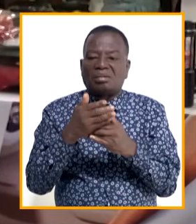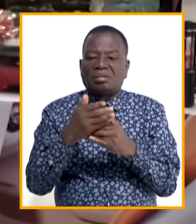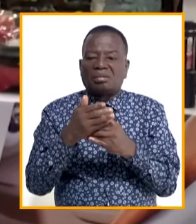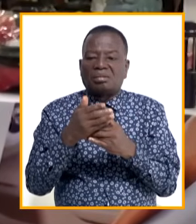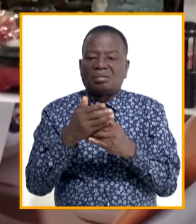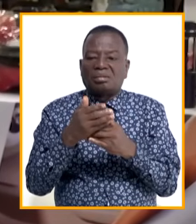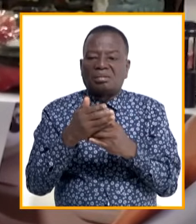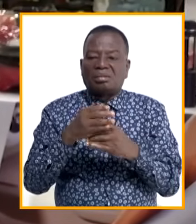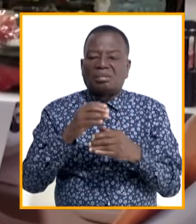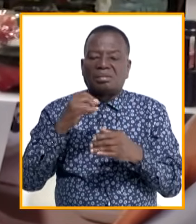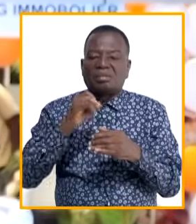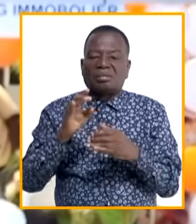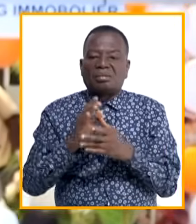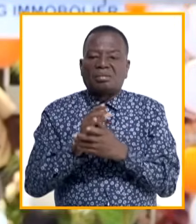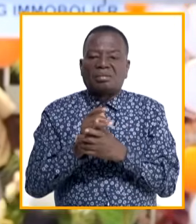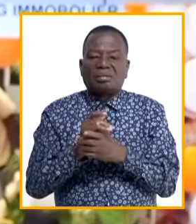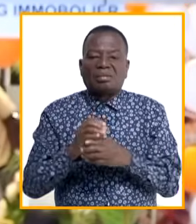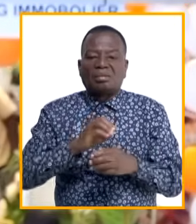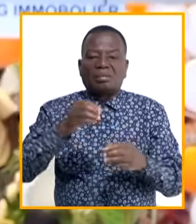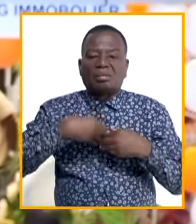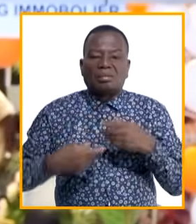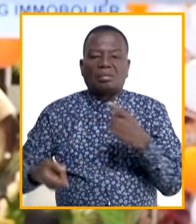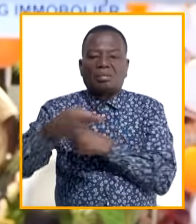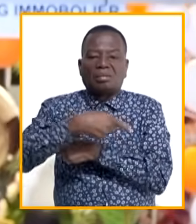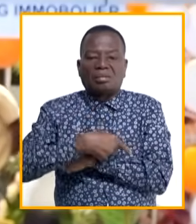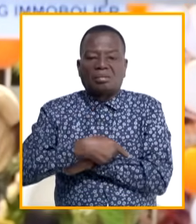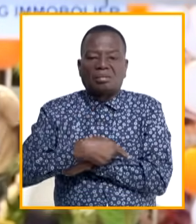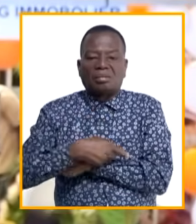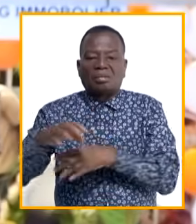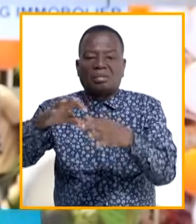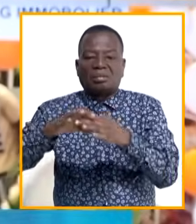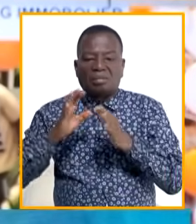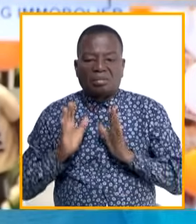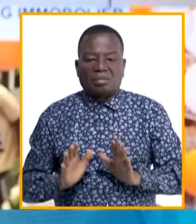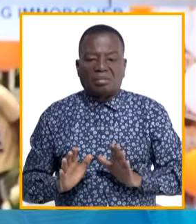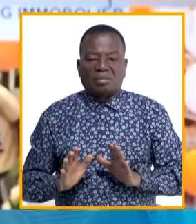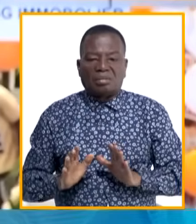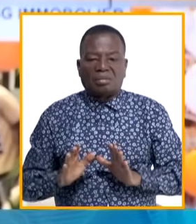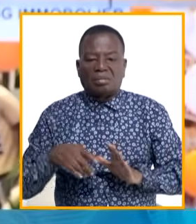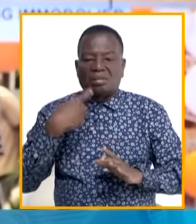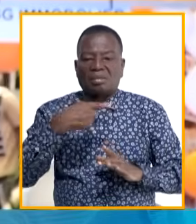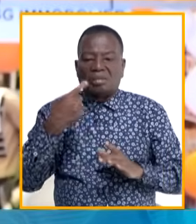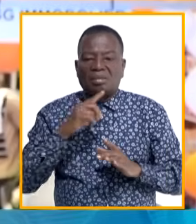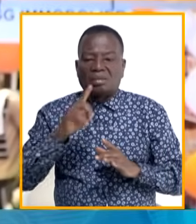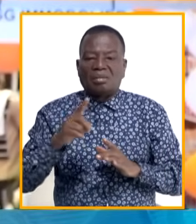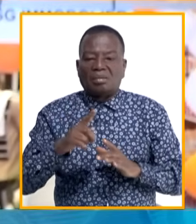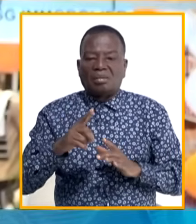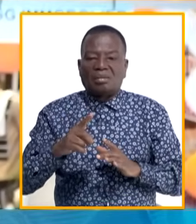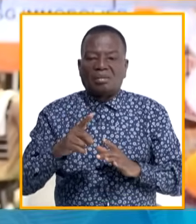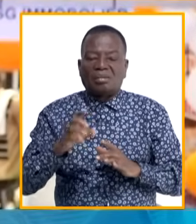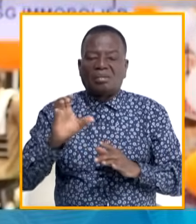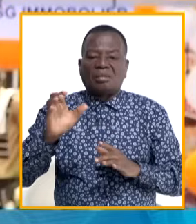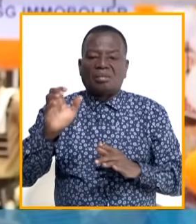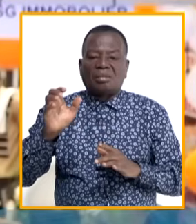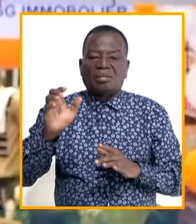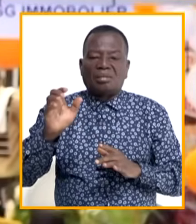contournement d'Abidjan, la Y4. On a aujourd'hui des partenaires. Un partenaire essentiel qui est la Caisse de dépôt et de